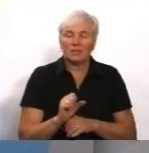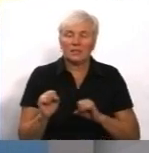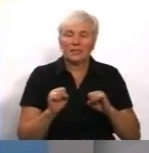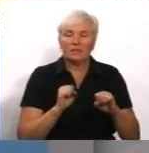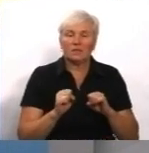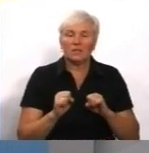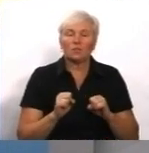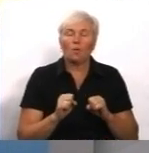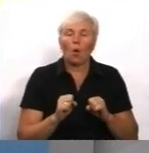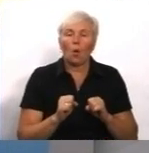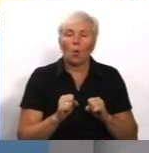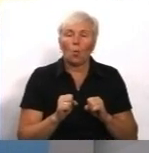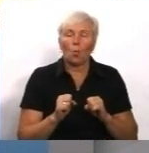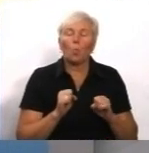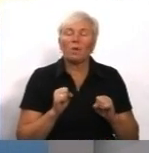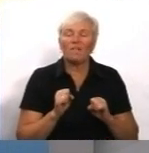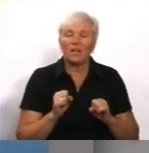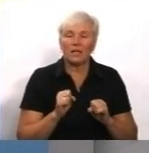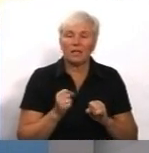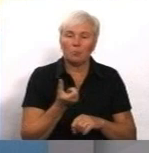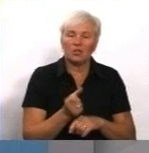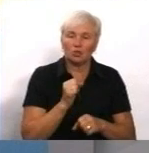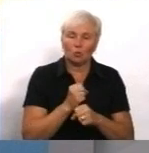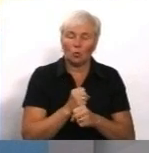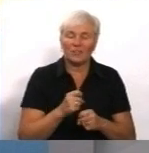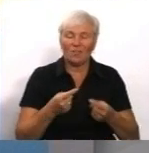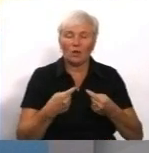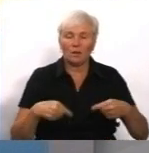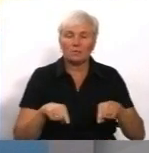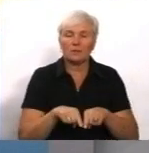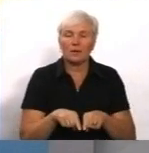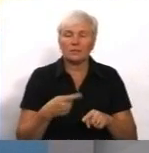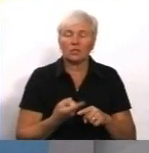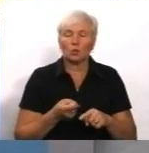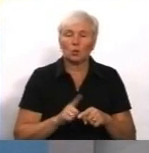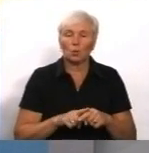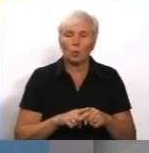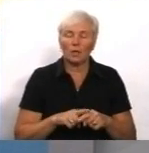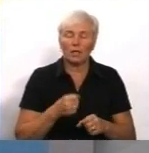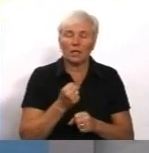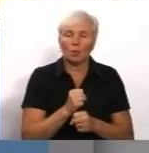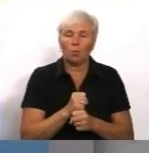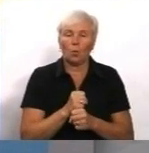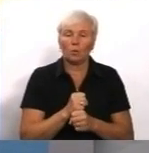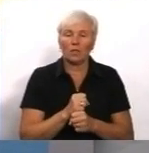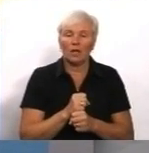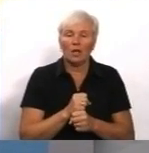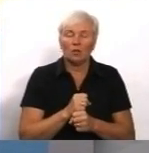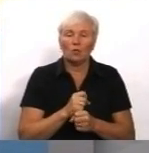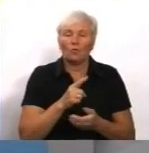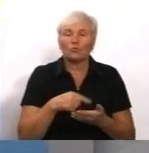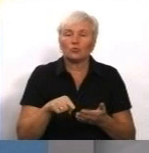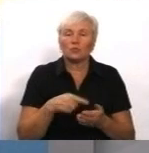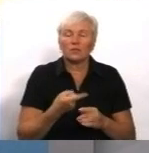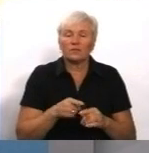управління, найбільша робота в організації якраз цієї роботи, аби усунути всі ризики,